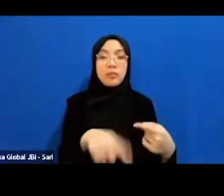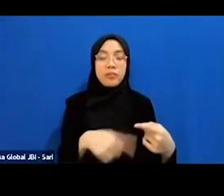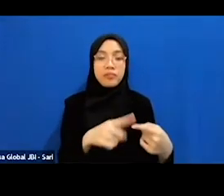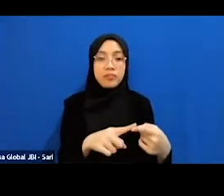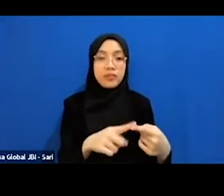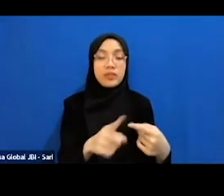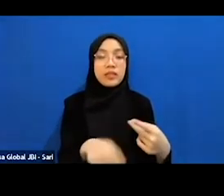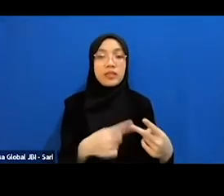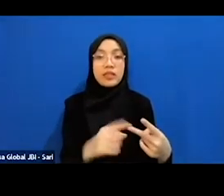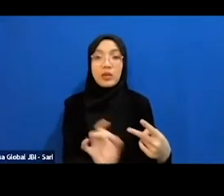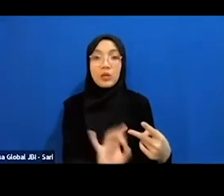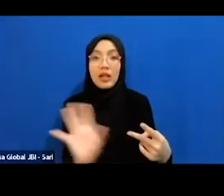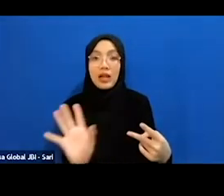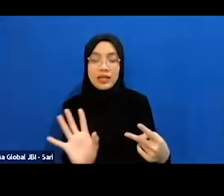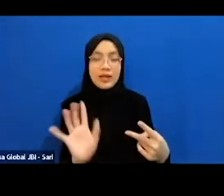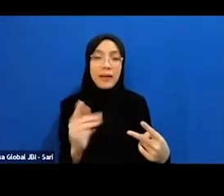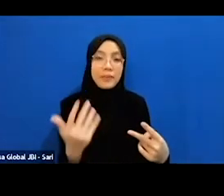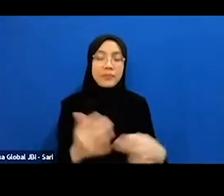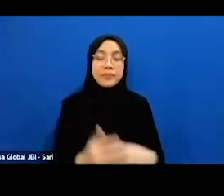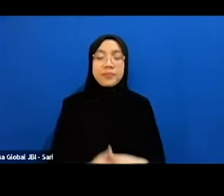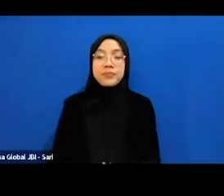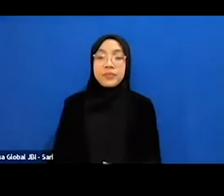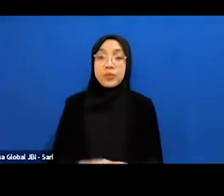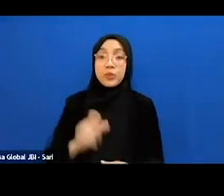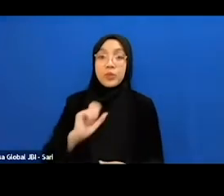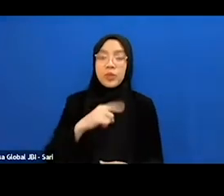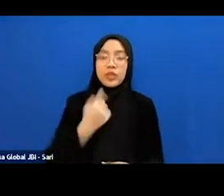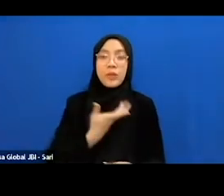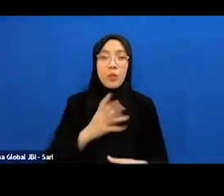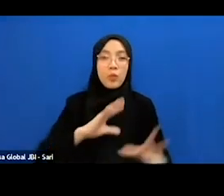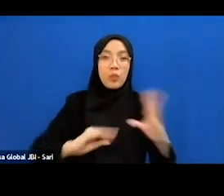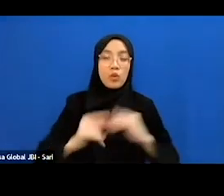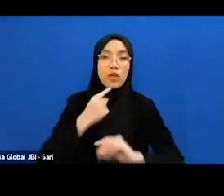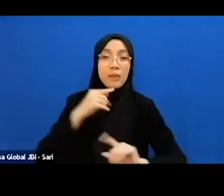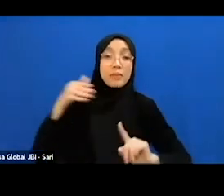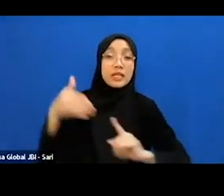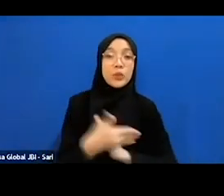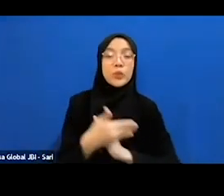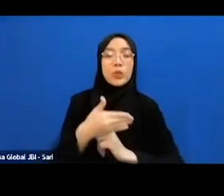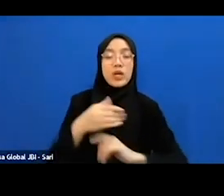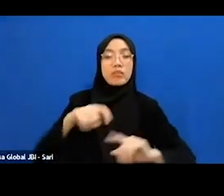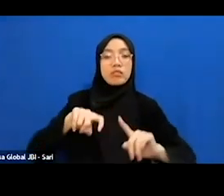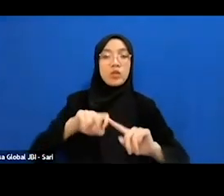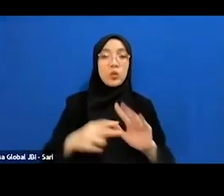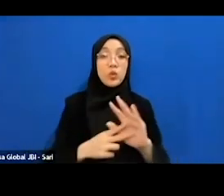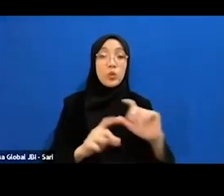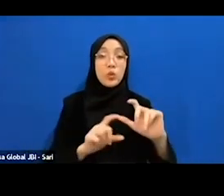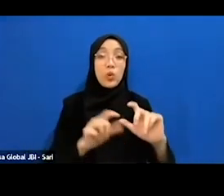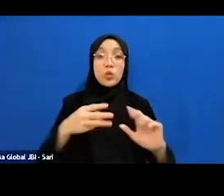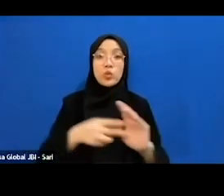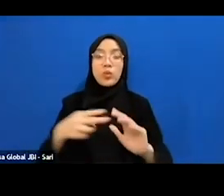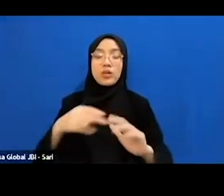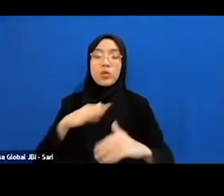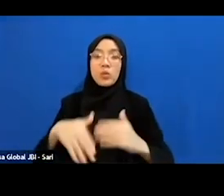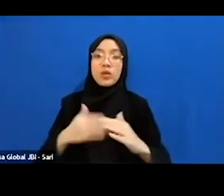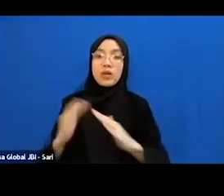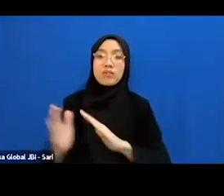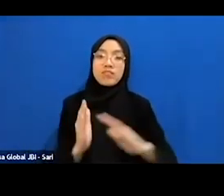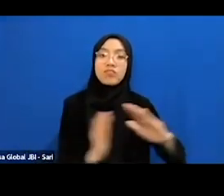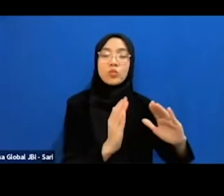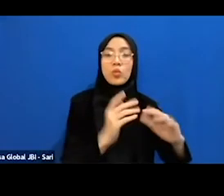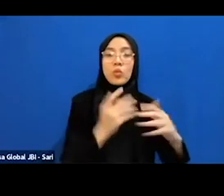yang lainnya Bapak Ibu sekalian Ketika kita bicara tentang perlindungan konsumen ini yang ngurusin banyak banget